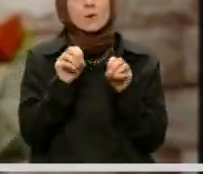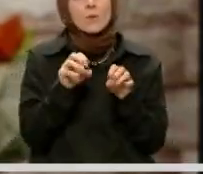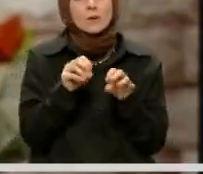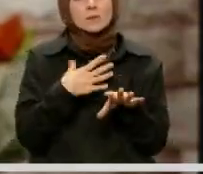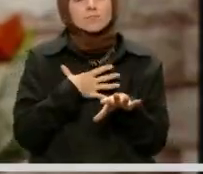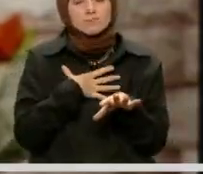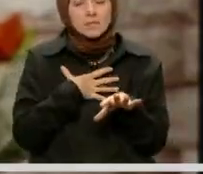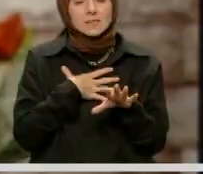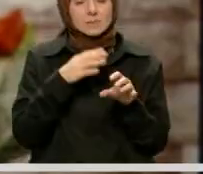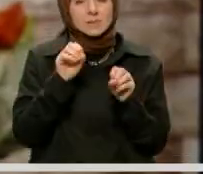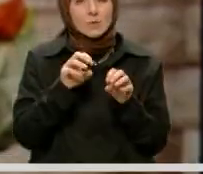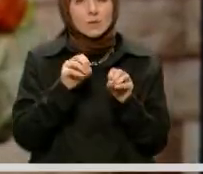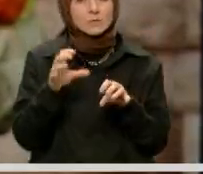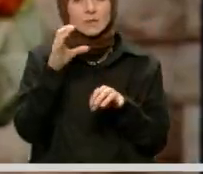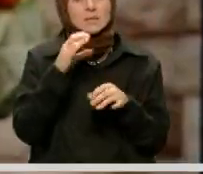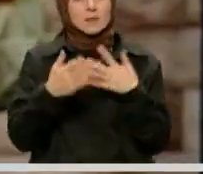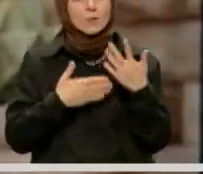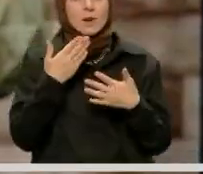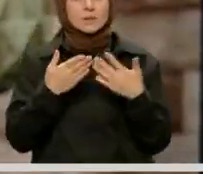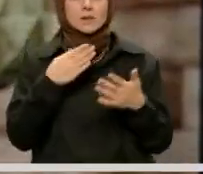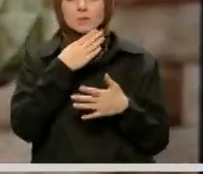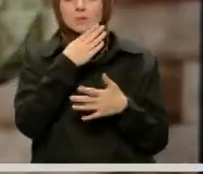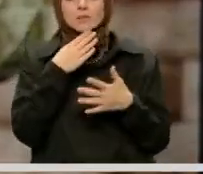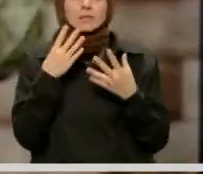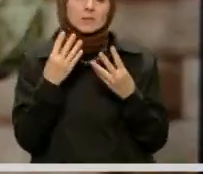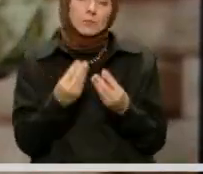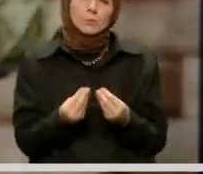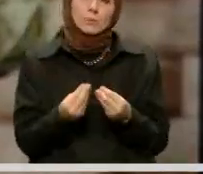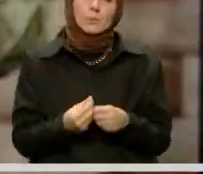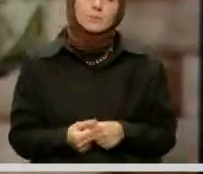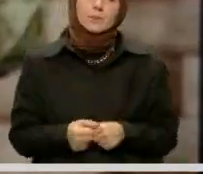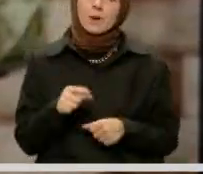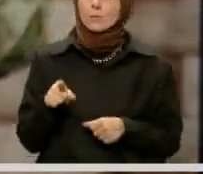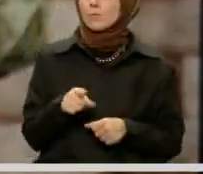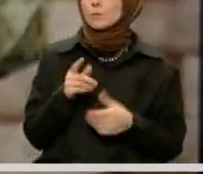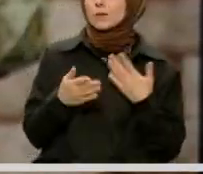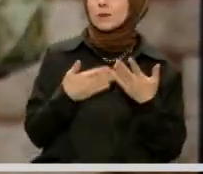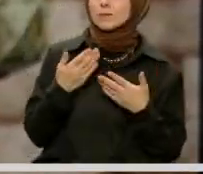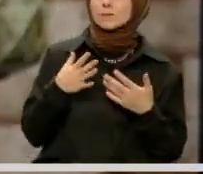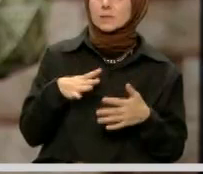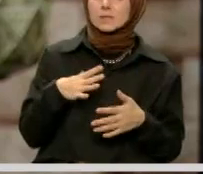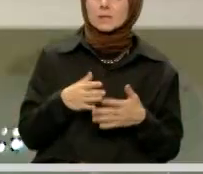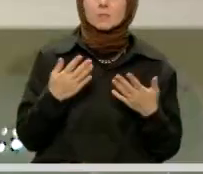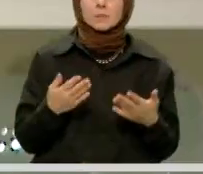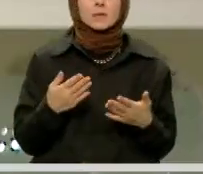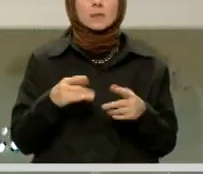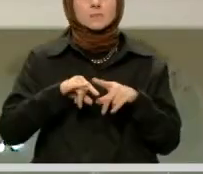İlknur Hanım ama ben ilk çırpıda, böyle ilk etapta aklıma gelenleri bu şekilde paylaşmak istedim bizi izleyen kardeşlerimizle. Peki Halil Hocam, şimdi o zaman